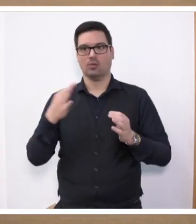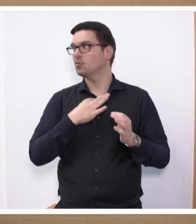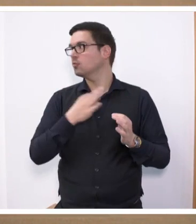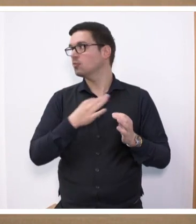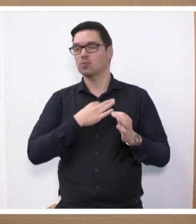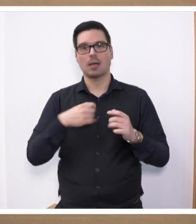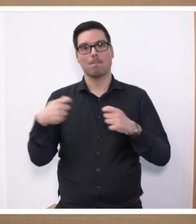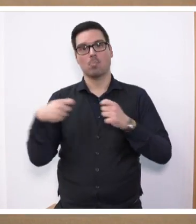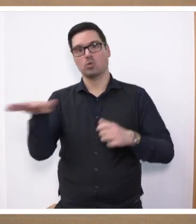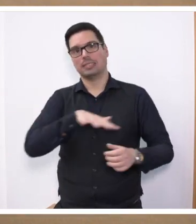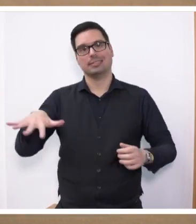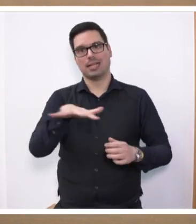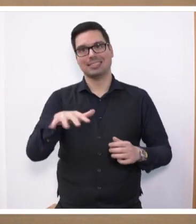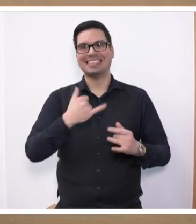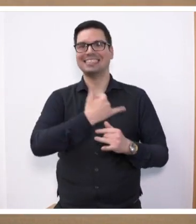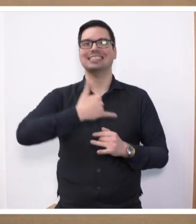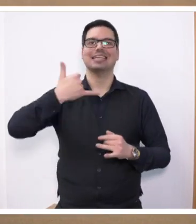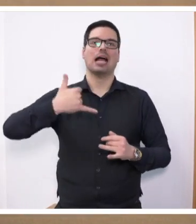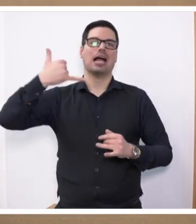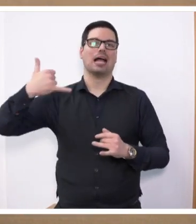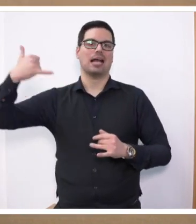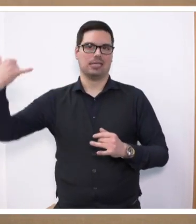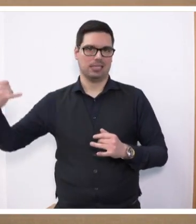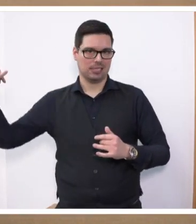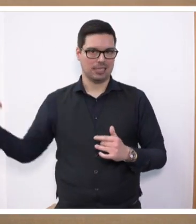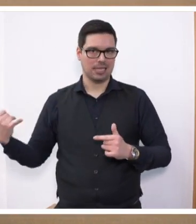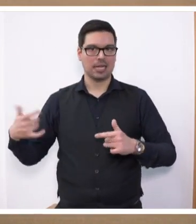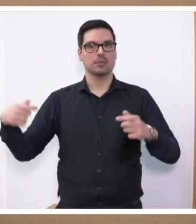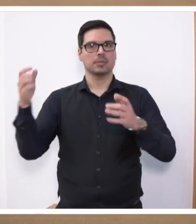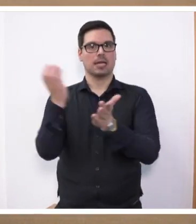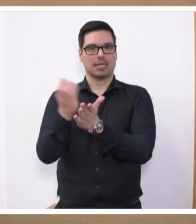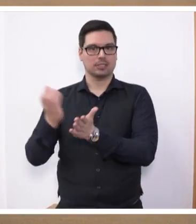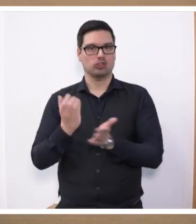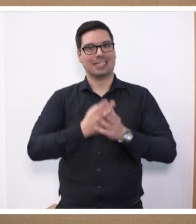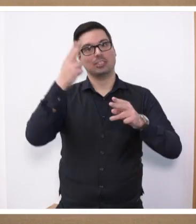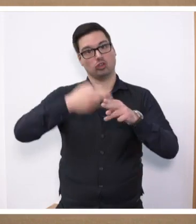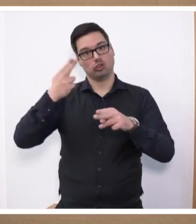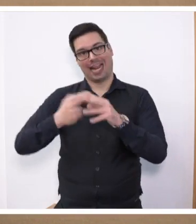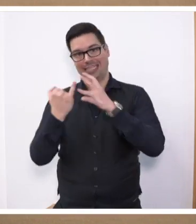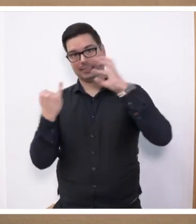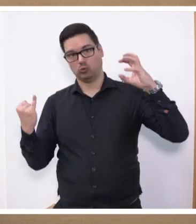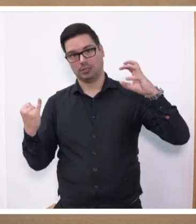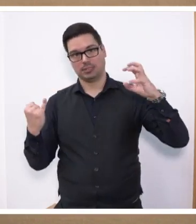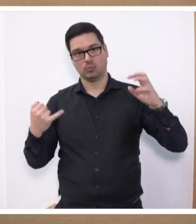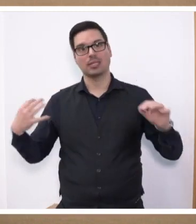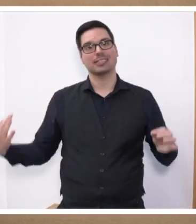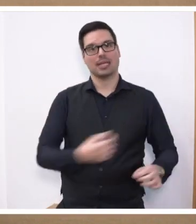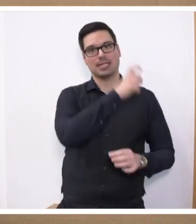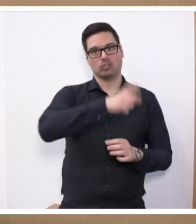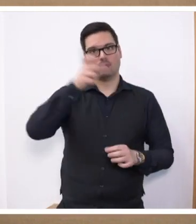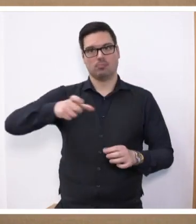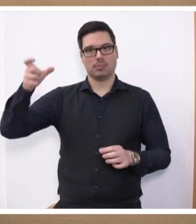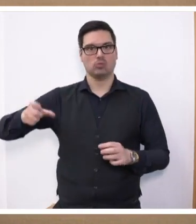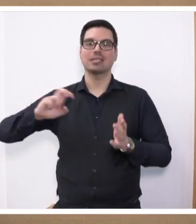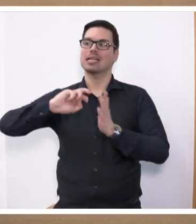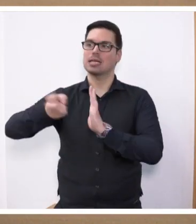komplettes Bundesland. Jahrelang sind wir gemeinsam mit den Beschäftigten der Stahlindustrie und vielen weiteren Saarländerinnen und Saarländern immer wieder